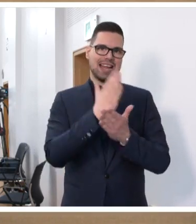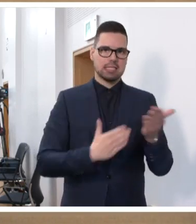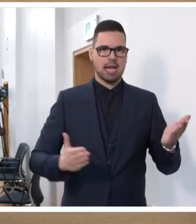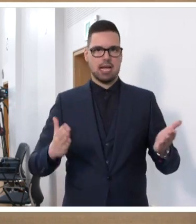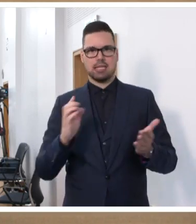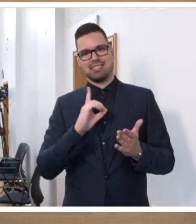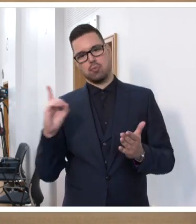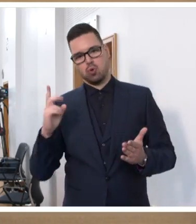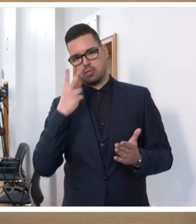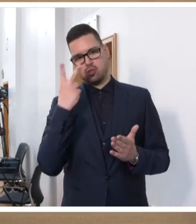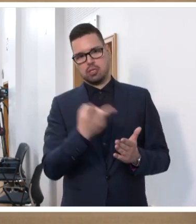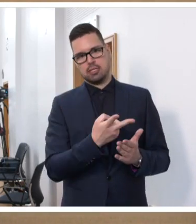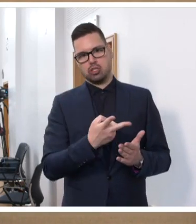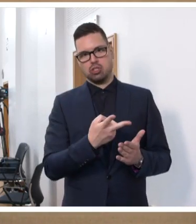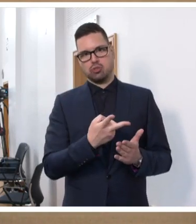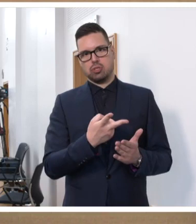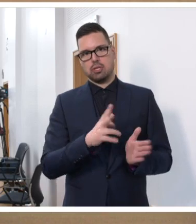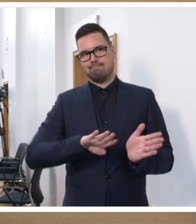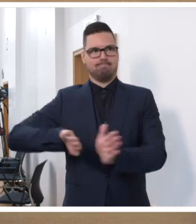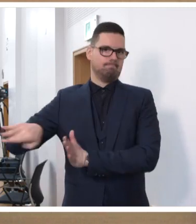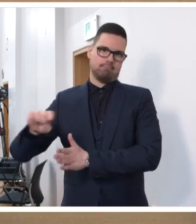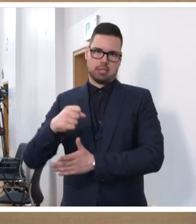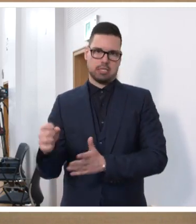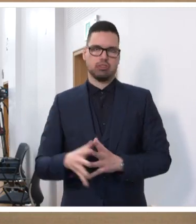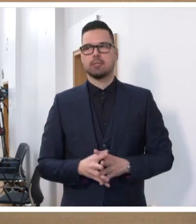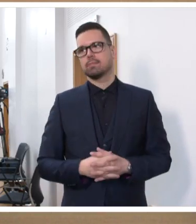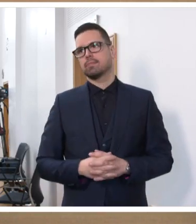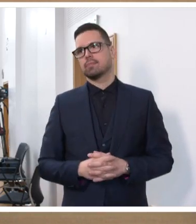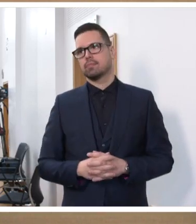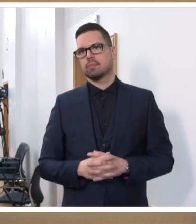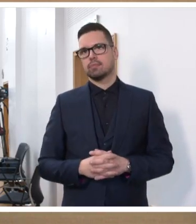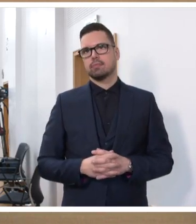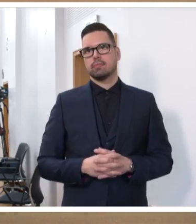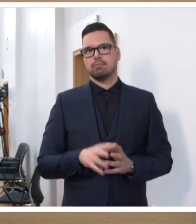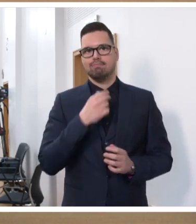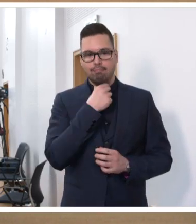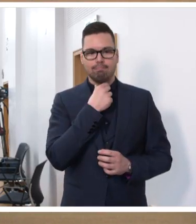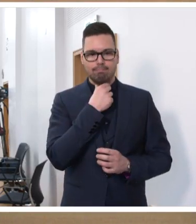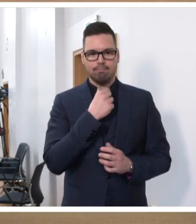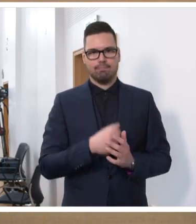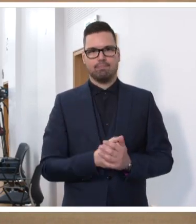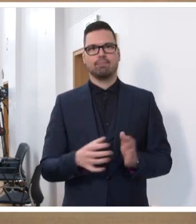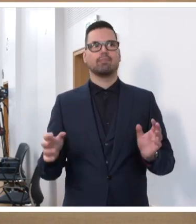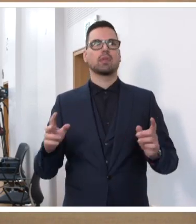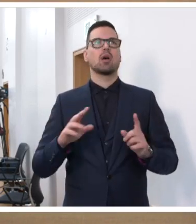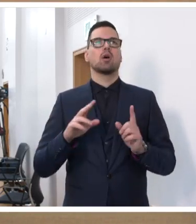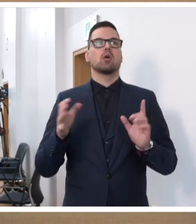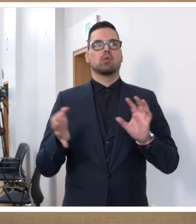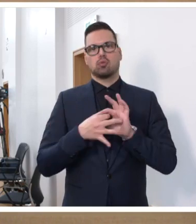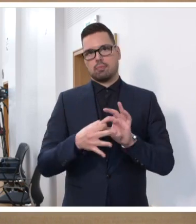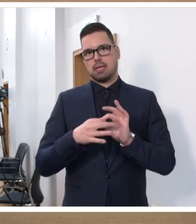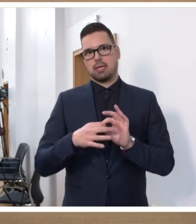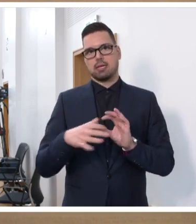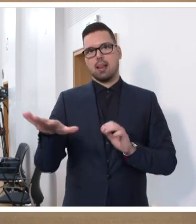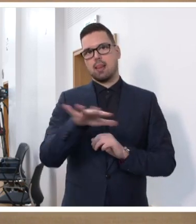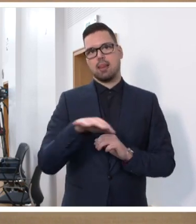demokratischen Gesichtspunkten nicht einfach so außen vor zu lassen. Sehen wir uns in diesem Zusammenhang die letzte Landtagswahl im